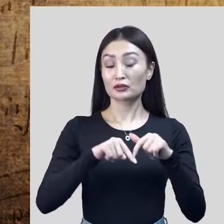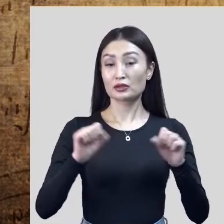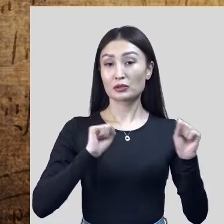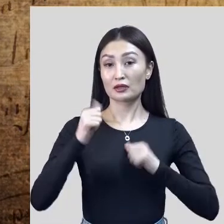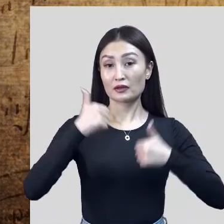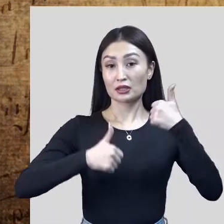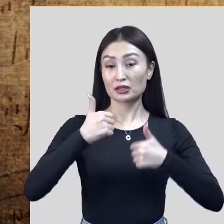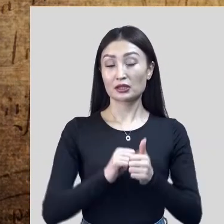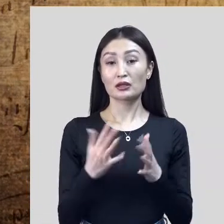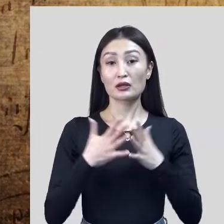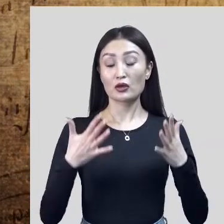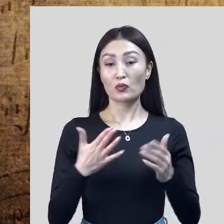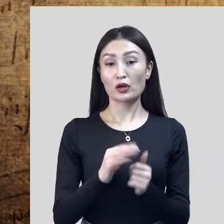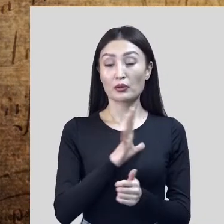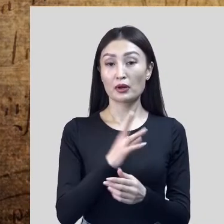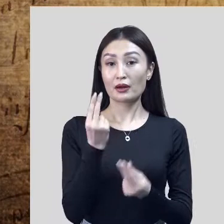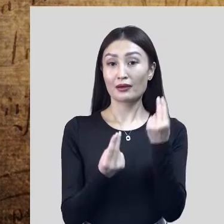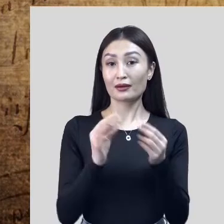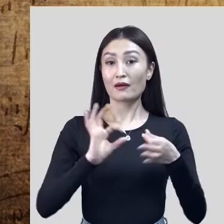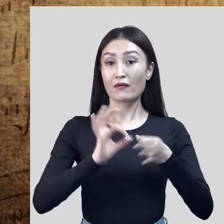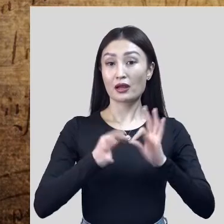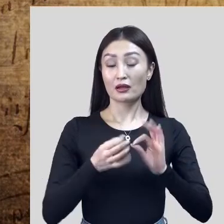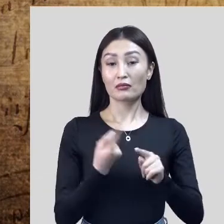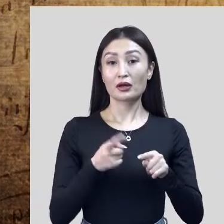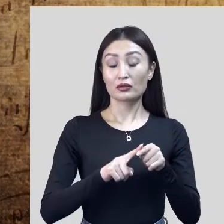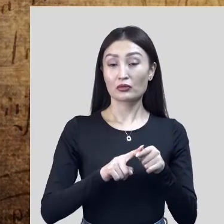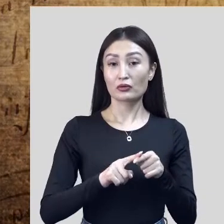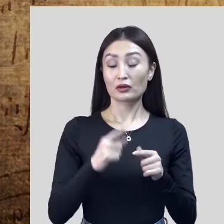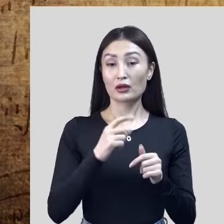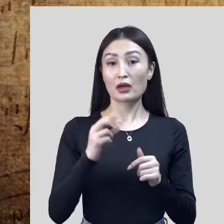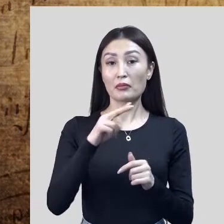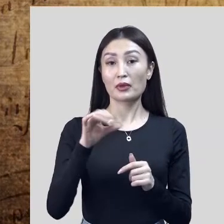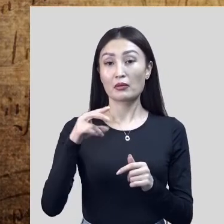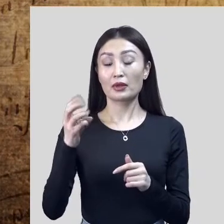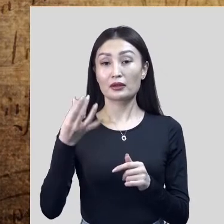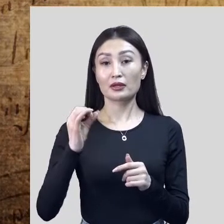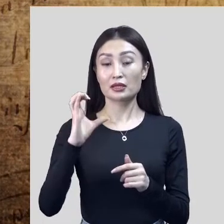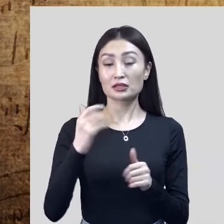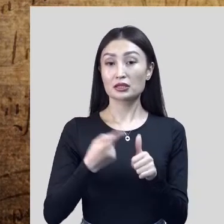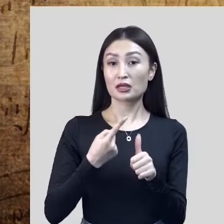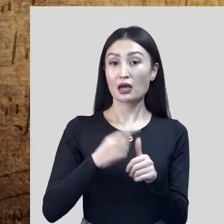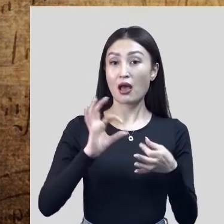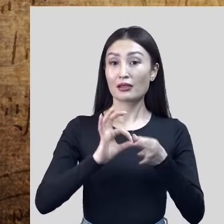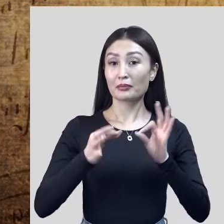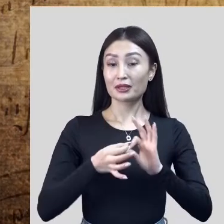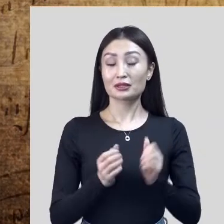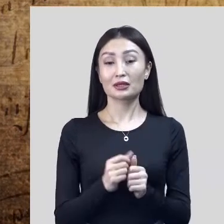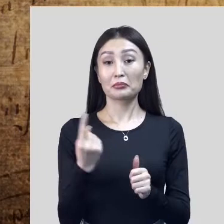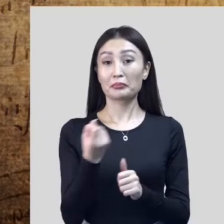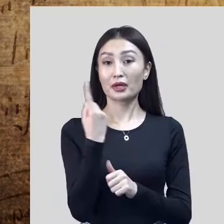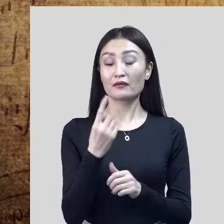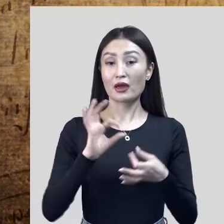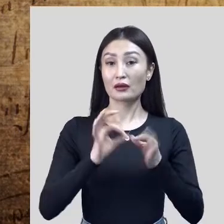спортивные состязания. Наиболее знамениты были игры в Олимпии, расположенные в долине Пелопоннеса. Поэтому они назывались Олимпийскими.